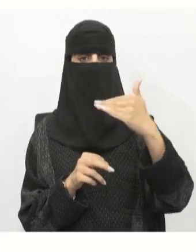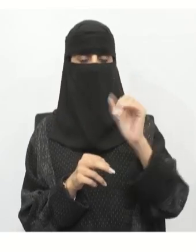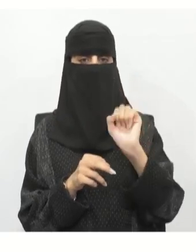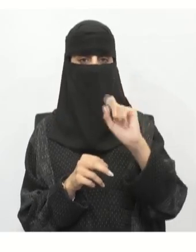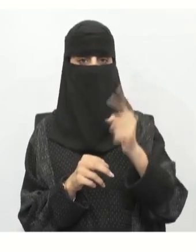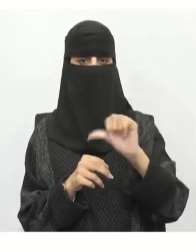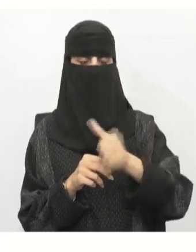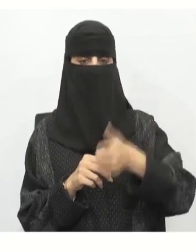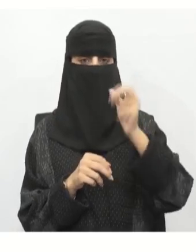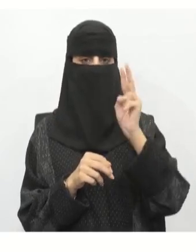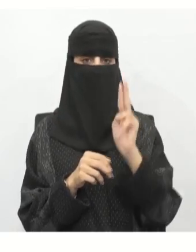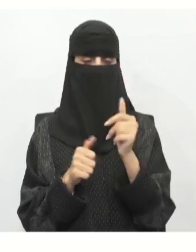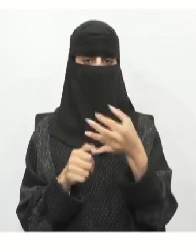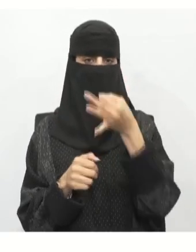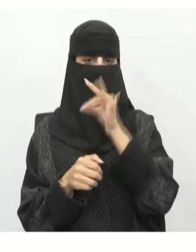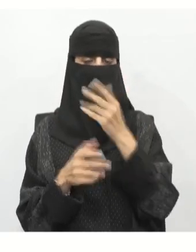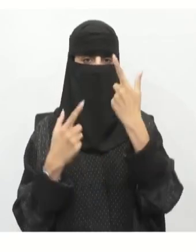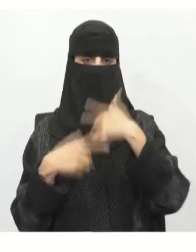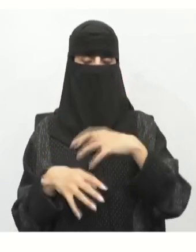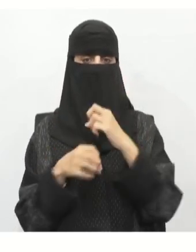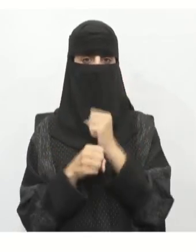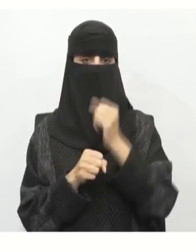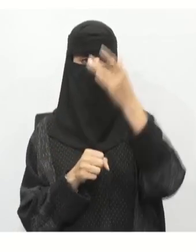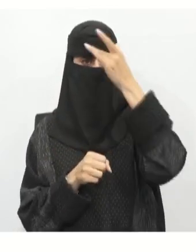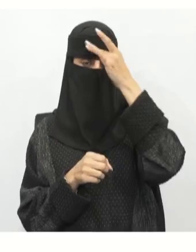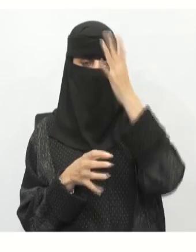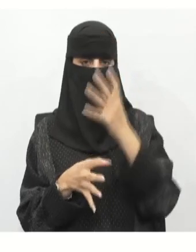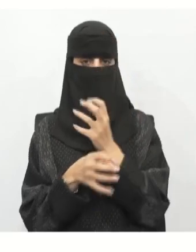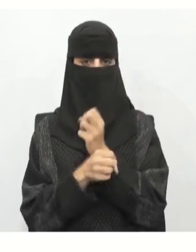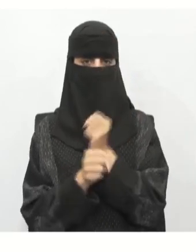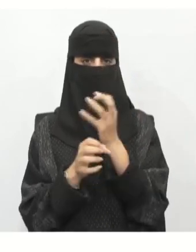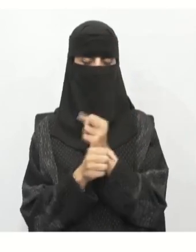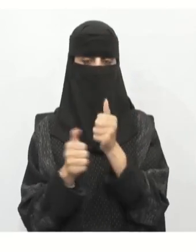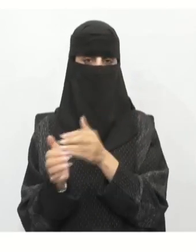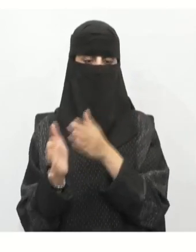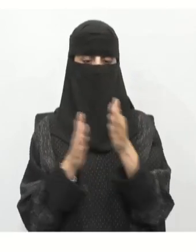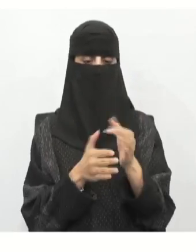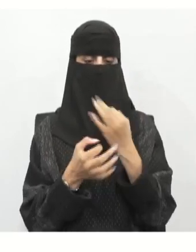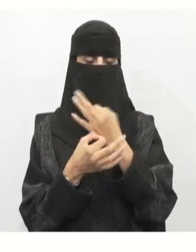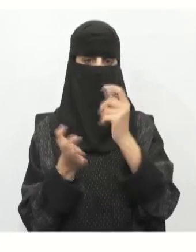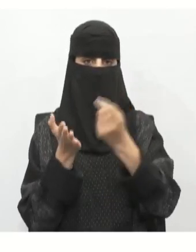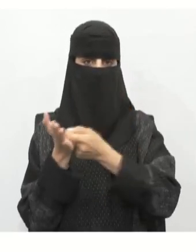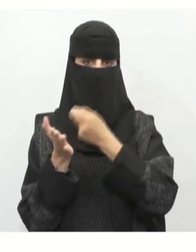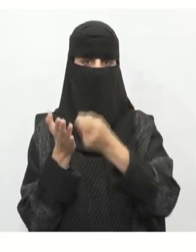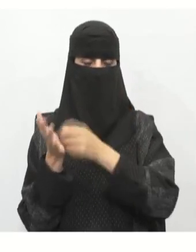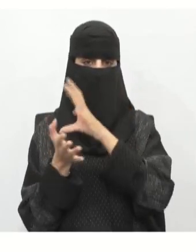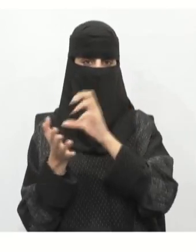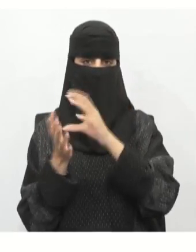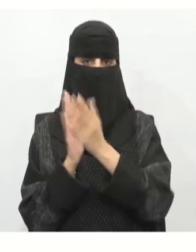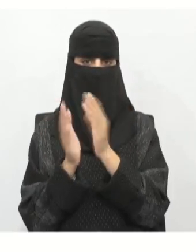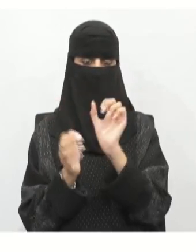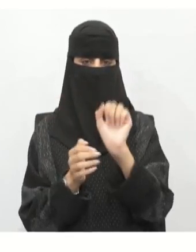بارك الله فيكم تقي جسم الانسان من الامراض نقوم بتدوين الاجابات في